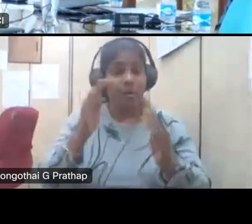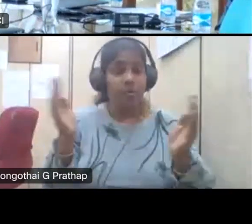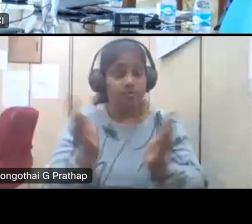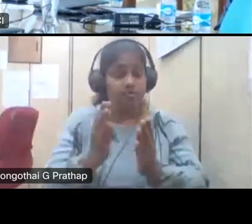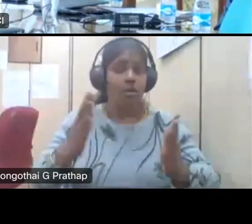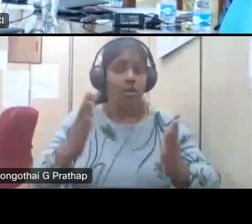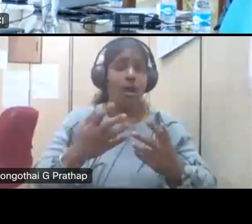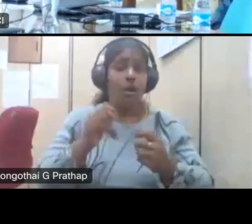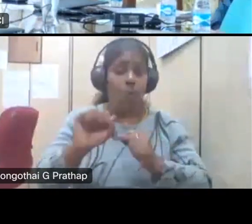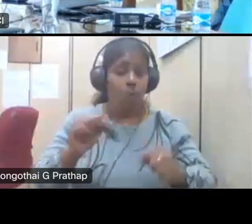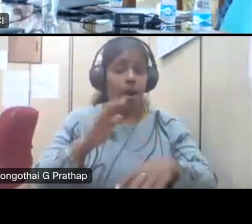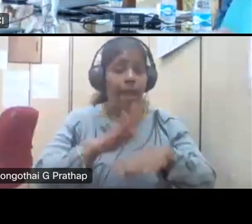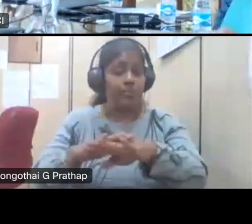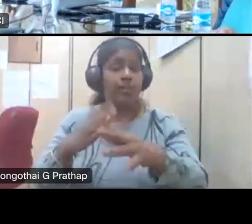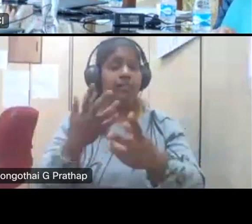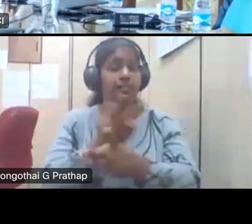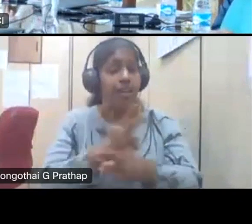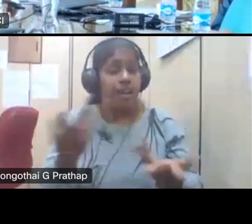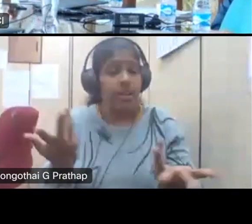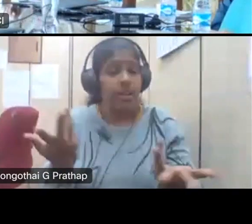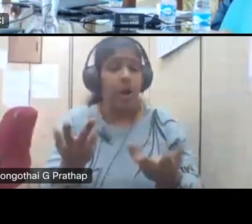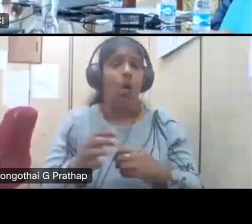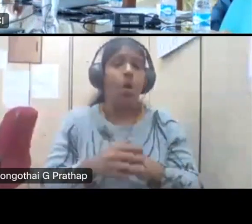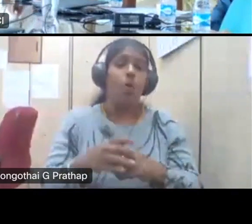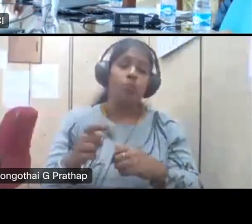बताएं. तो दैट हैज मोर इम्पैक्ट.